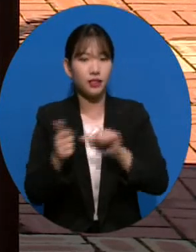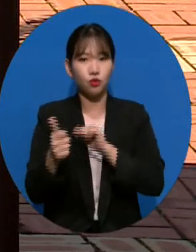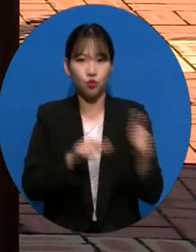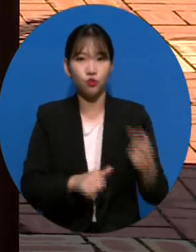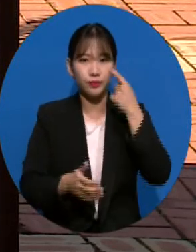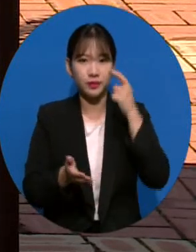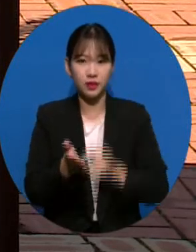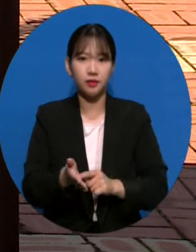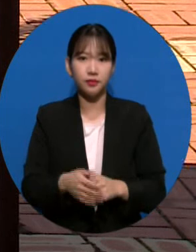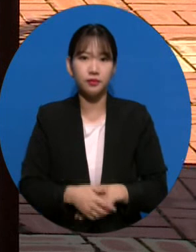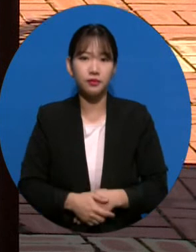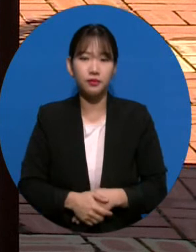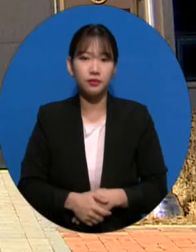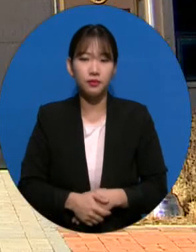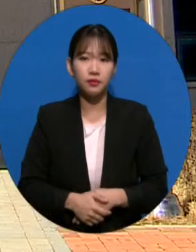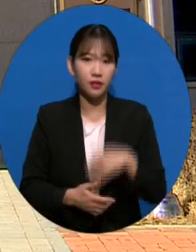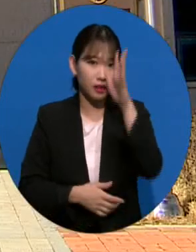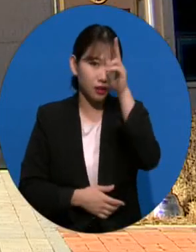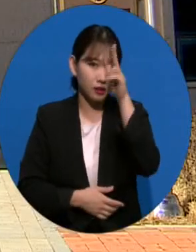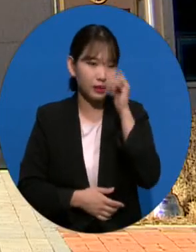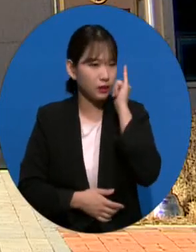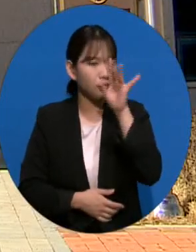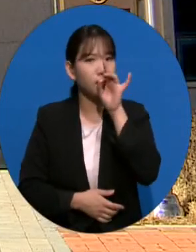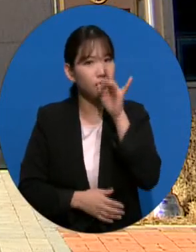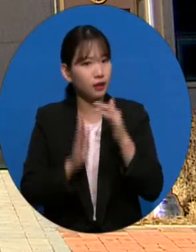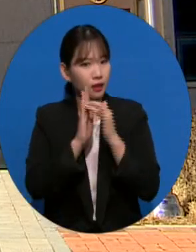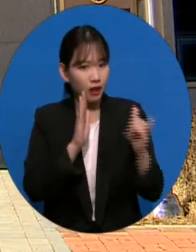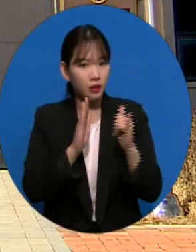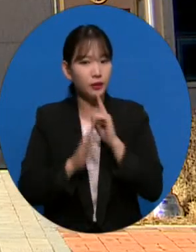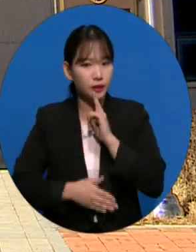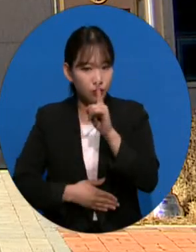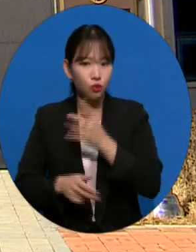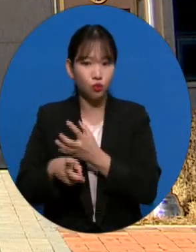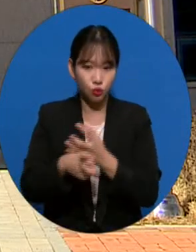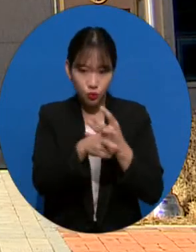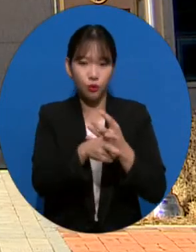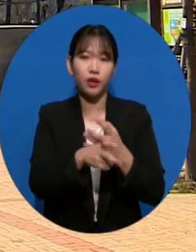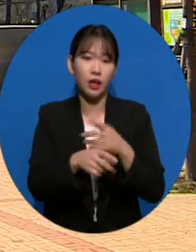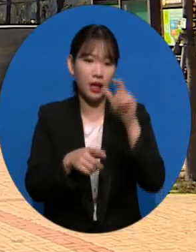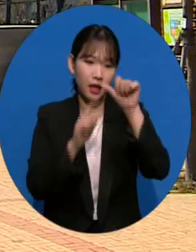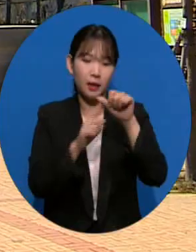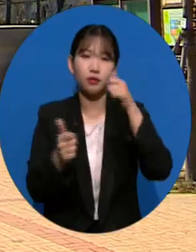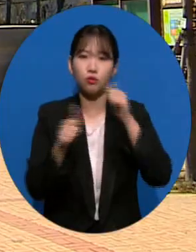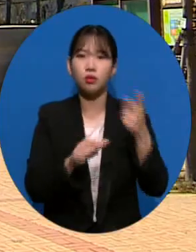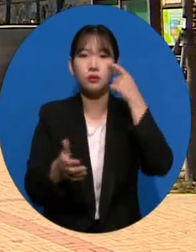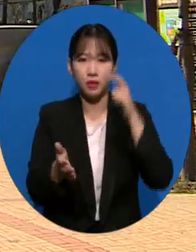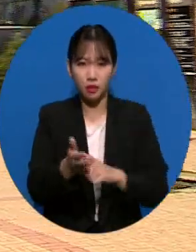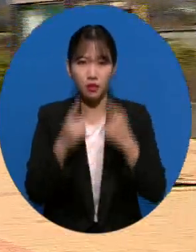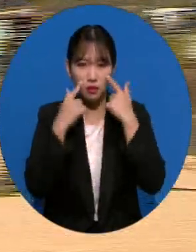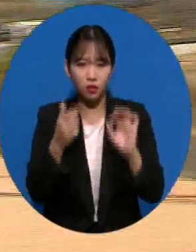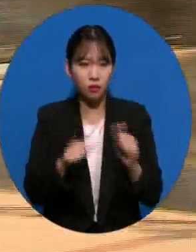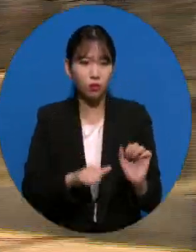숨진 채 발견됐습니다 경찰은 연락이 되지 않는다는 가족의 신고를 받고 출동 에 ac 를 발견했으며 정확한